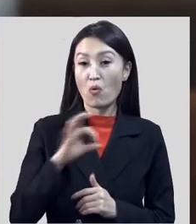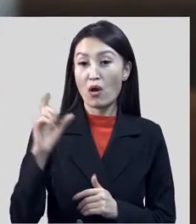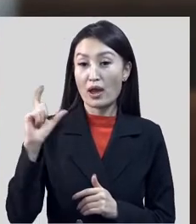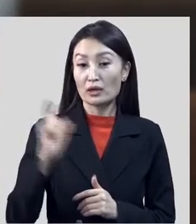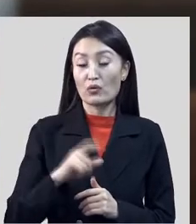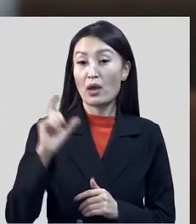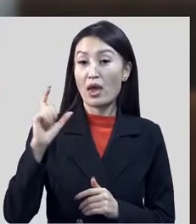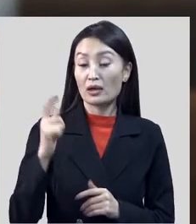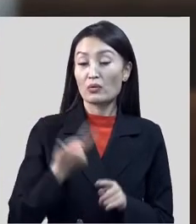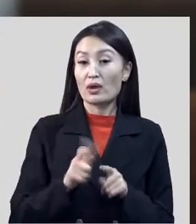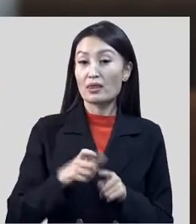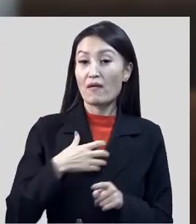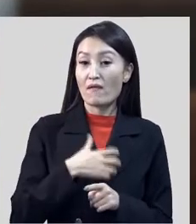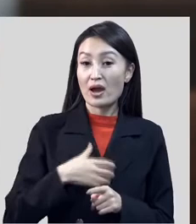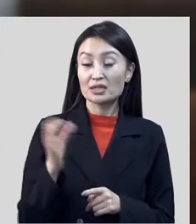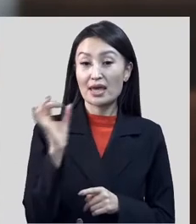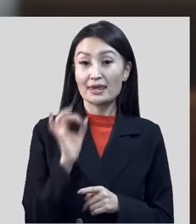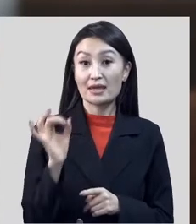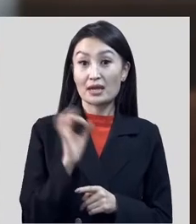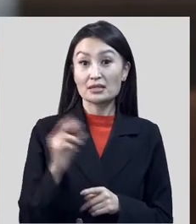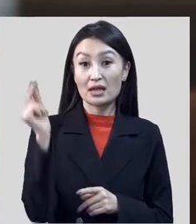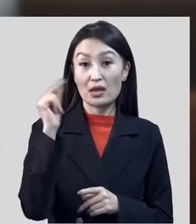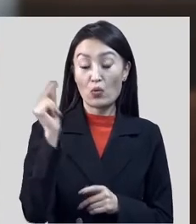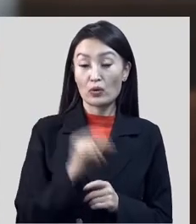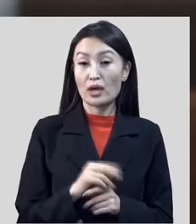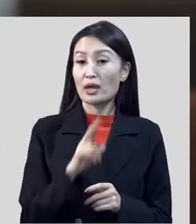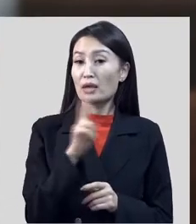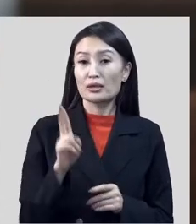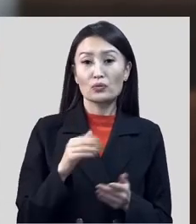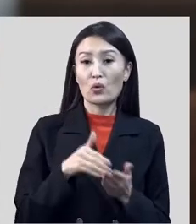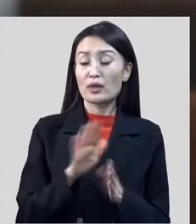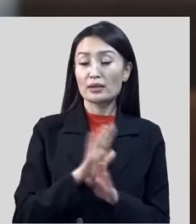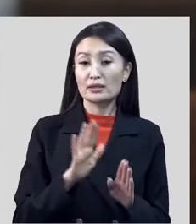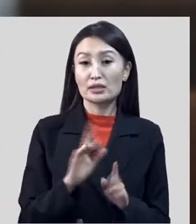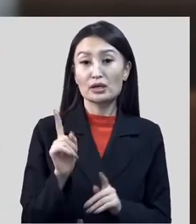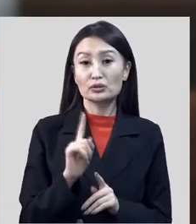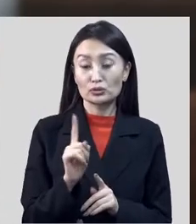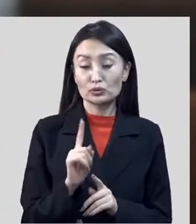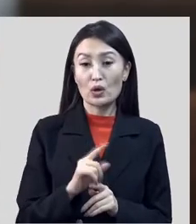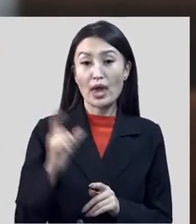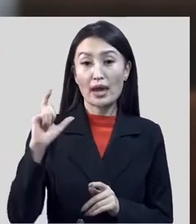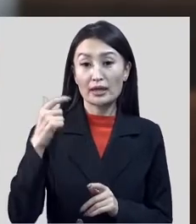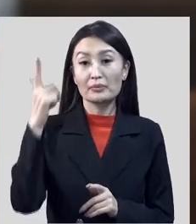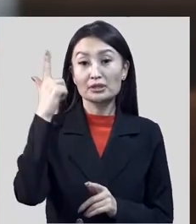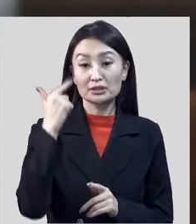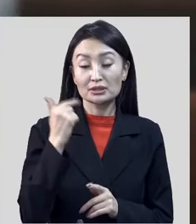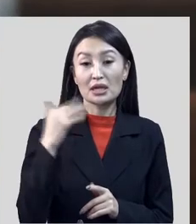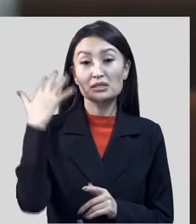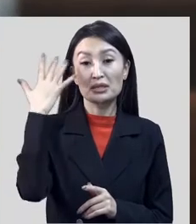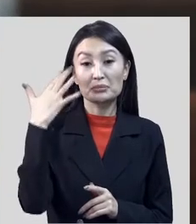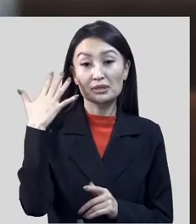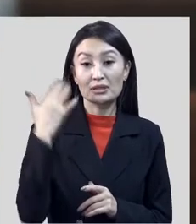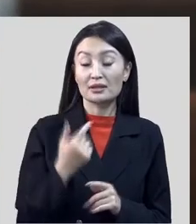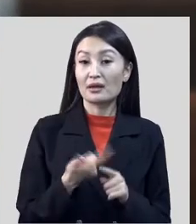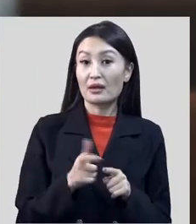экономика это важная и интересная наука и никто не отрицает что экономические знания и мышления